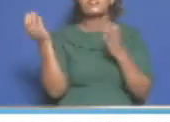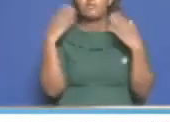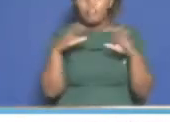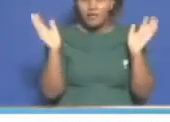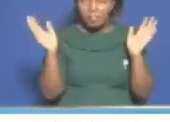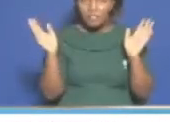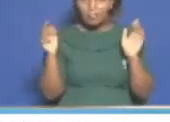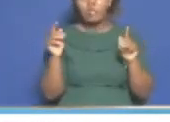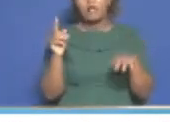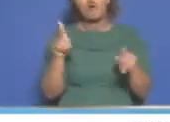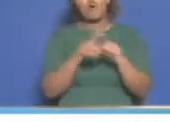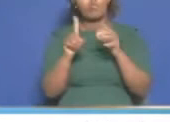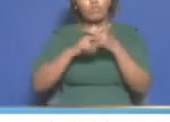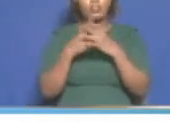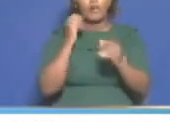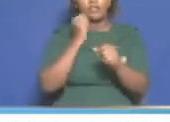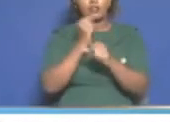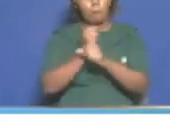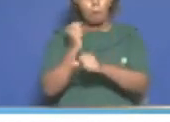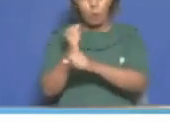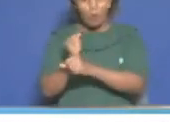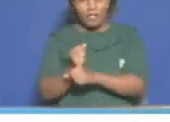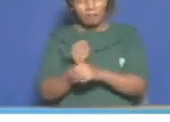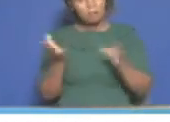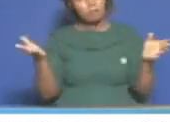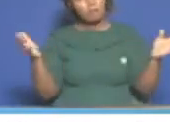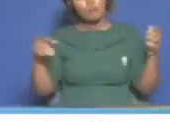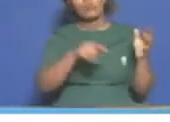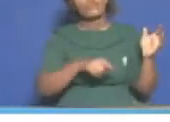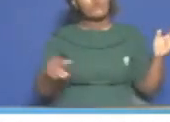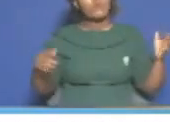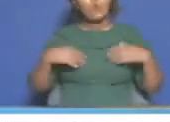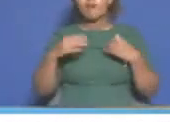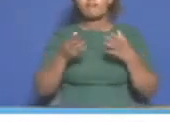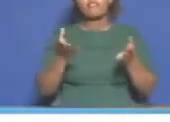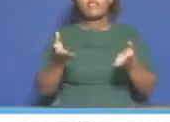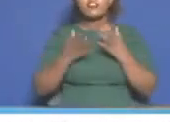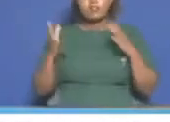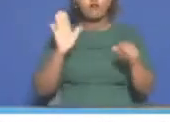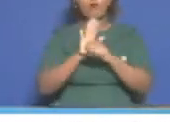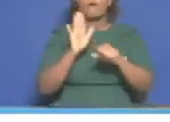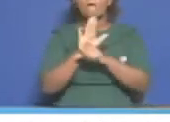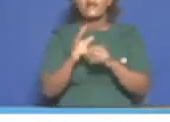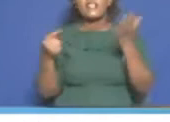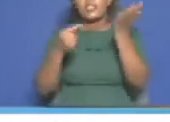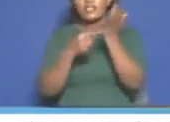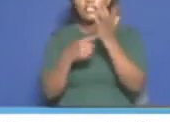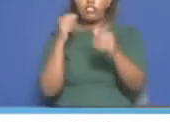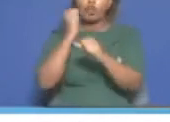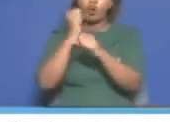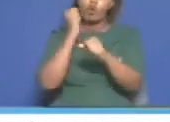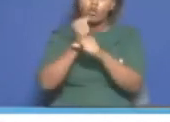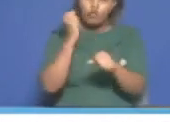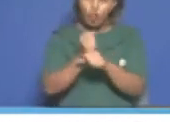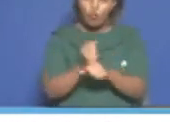kiwanda kitakapofufuka na kuanza kufanya kazi, kutakuwa na uhitaji wa technical jobs katika kiwanda hicho.